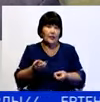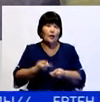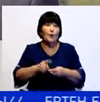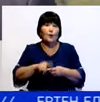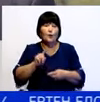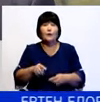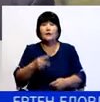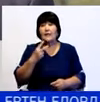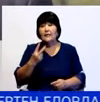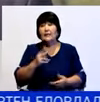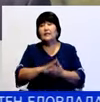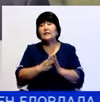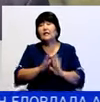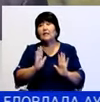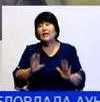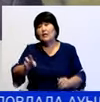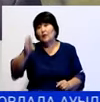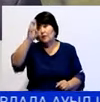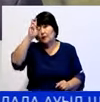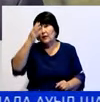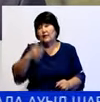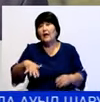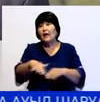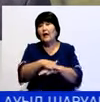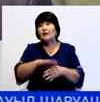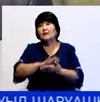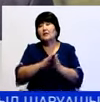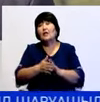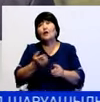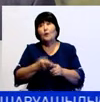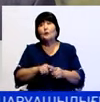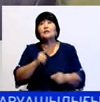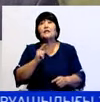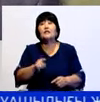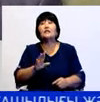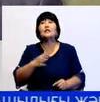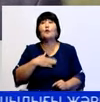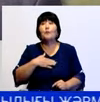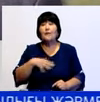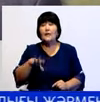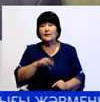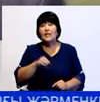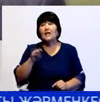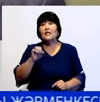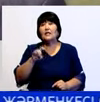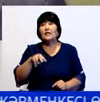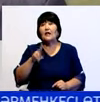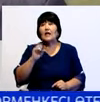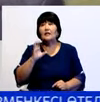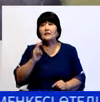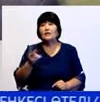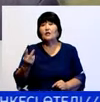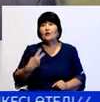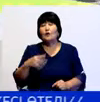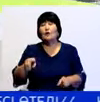Ондағымыз екі ба жағдайда ғана. Мемлекеттің мүддесі халықтың жағдайы. Міне осы кездерде біз Жарылқасын екеуміз марқұм